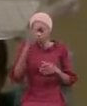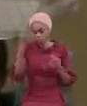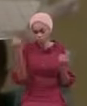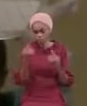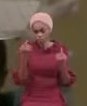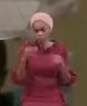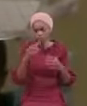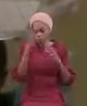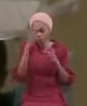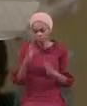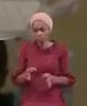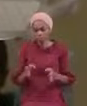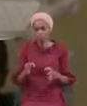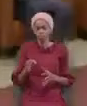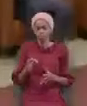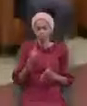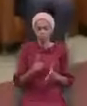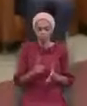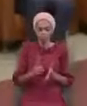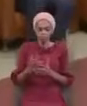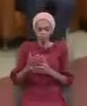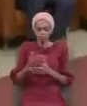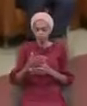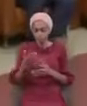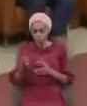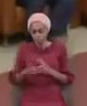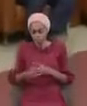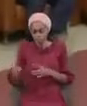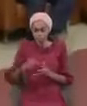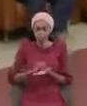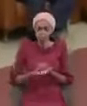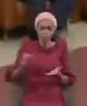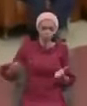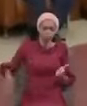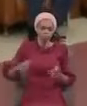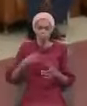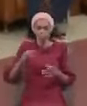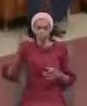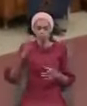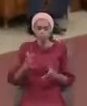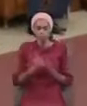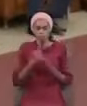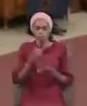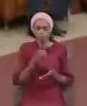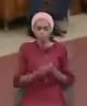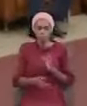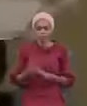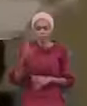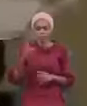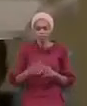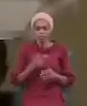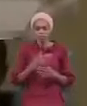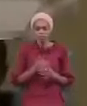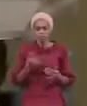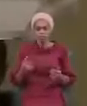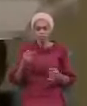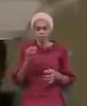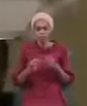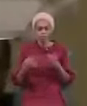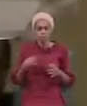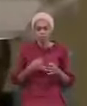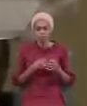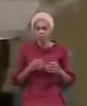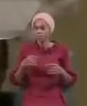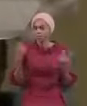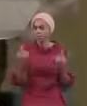Jésus la Bible dit si nous péchons volontairement après avoir entendu après avoir reçu